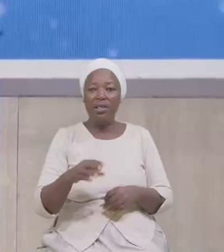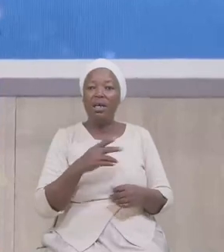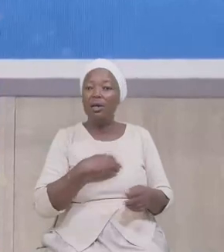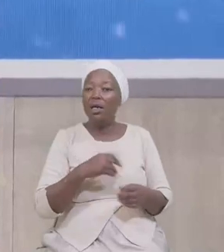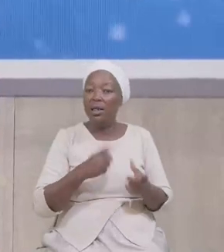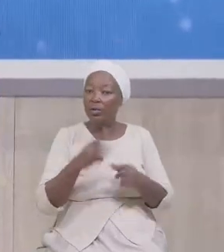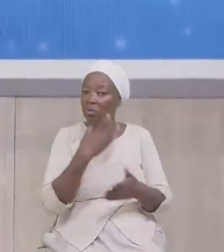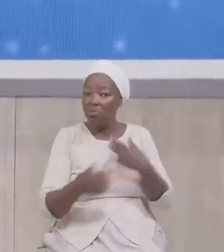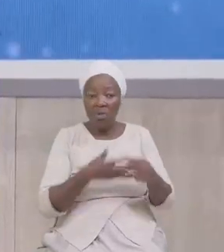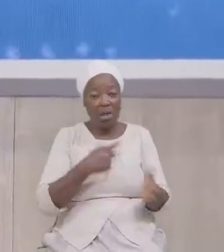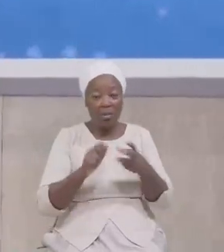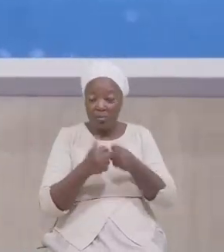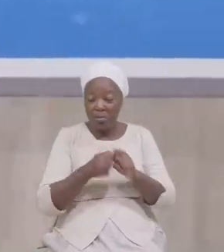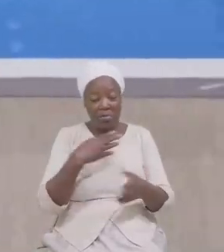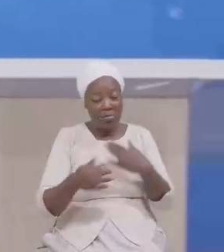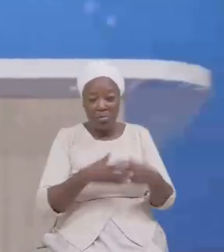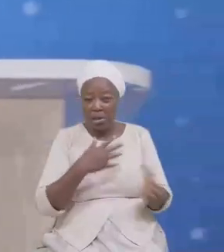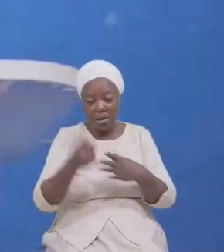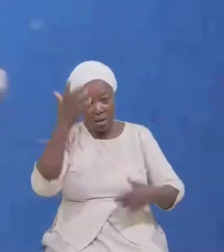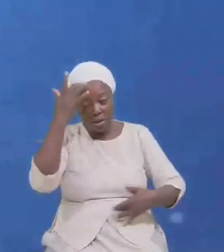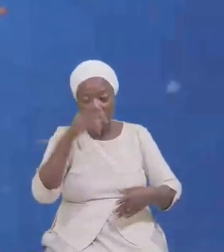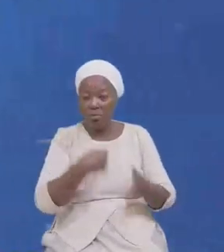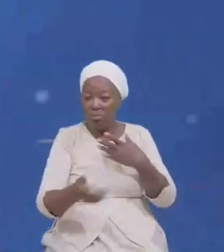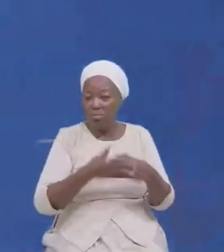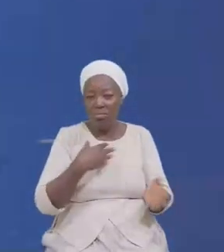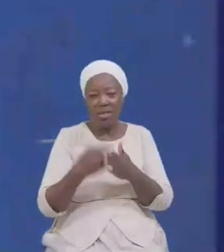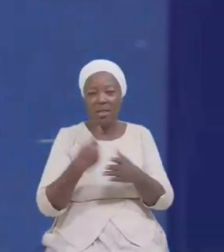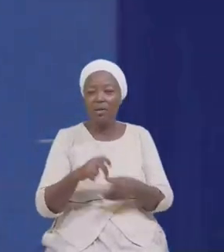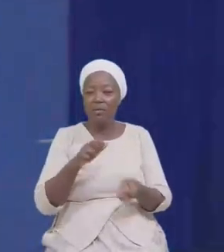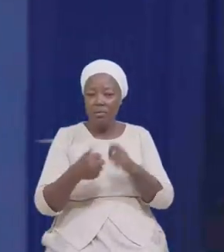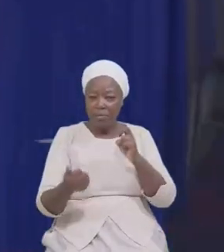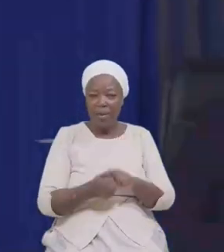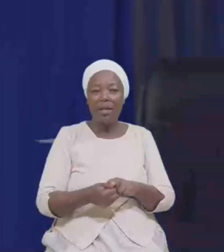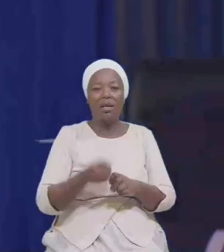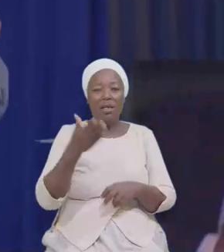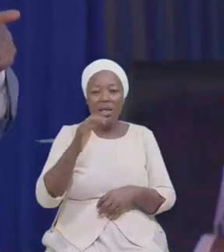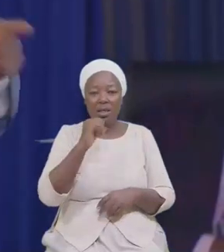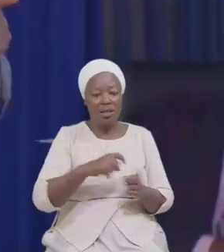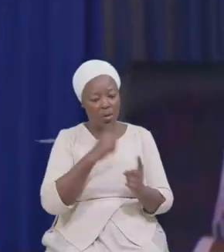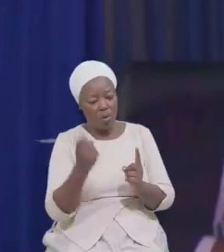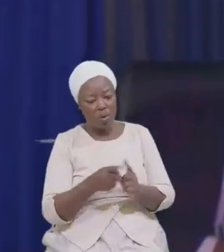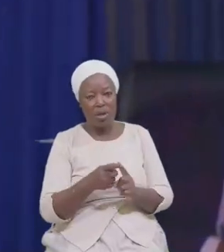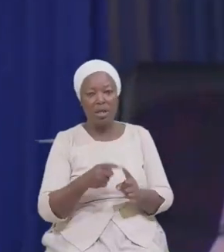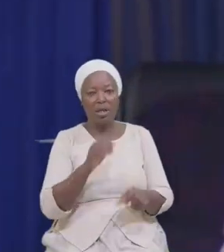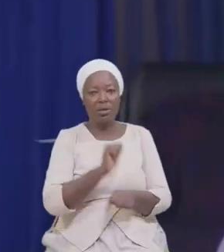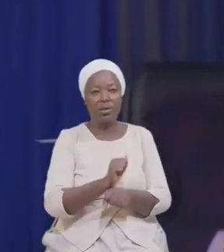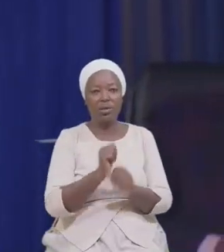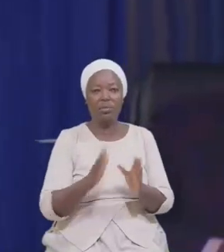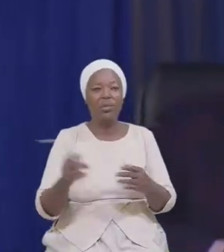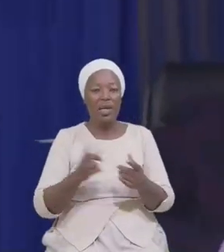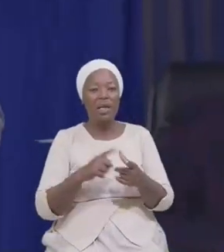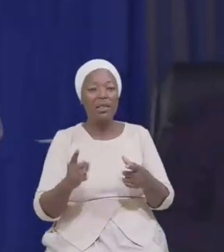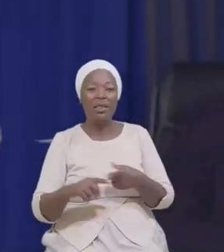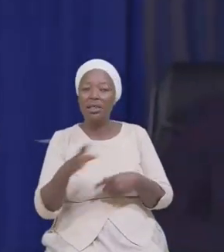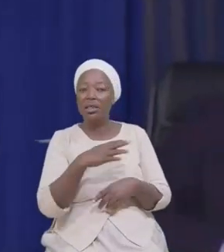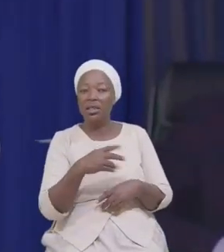le défi, quelle que soit la maladie, quelle que soit la plaie, voici la pierre angulaire. La pierre angulaire pour ta